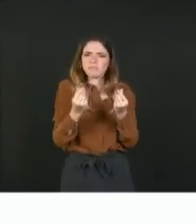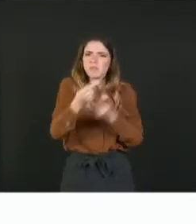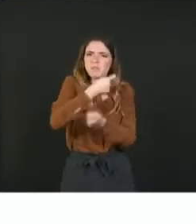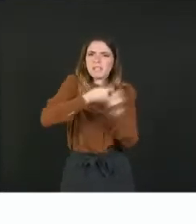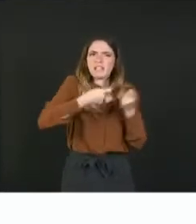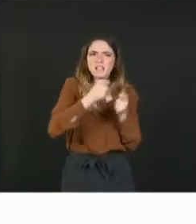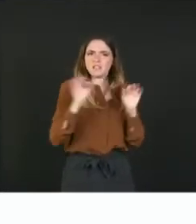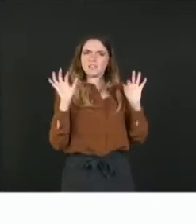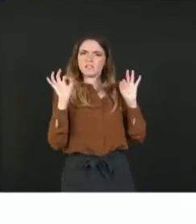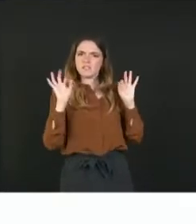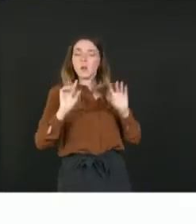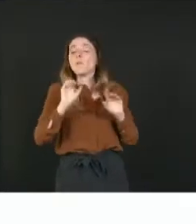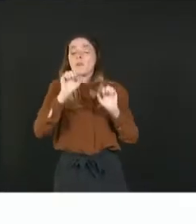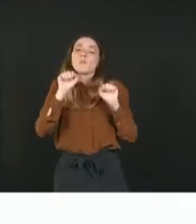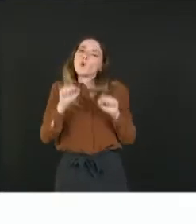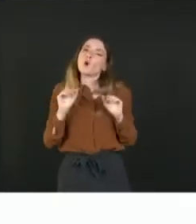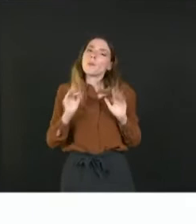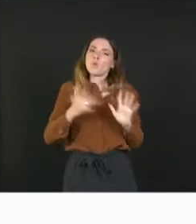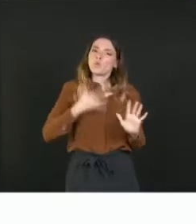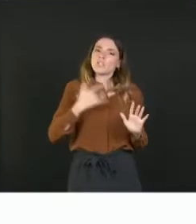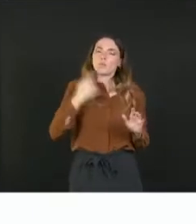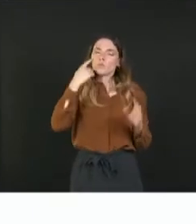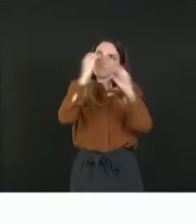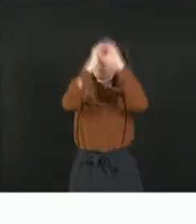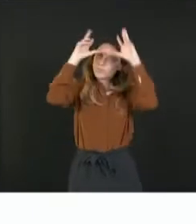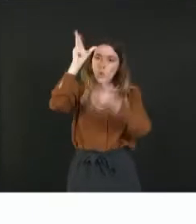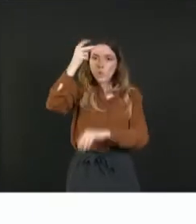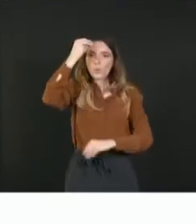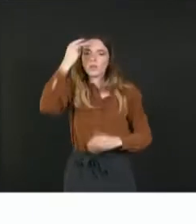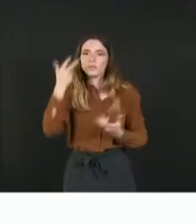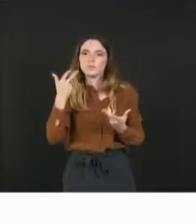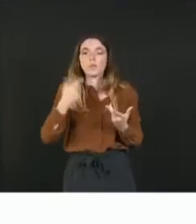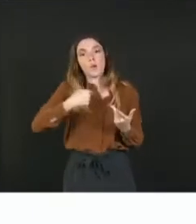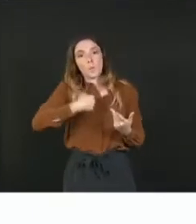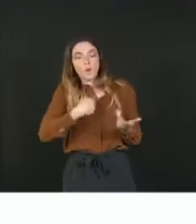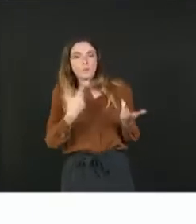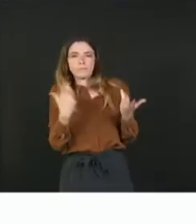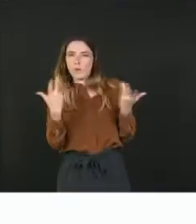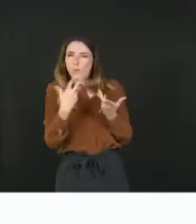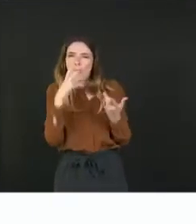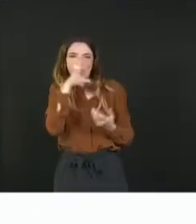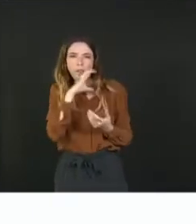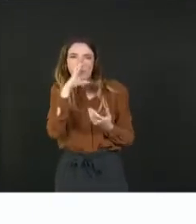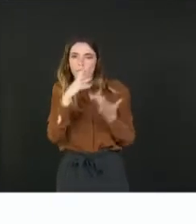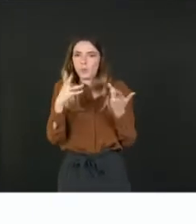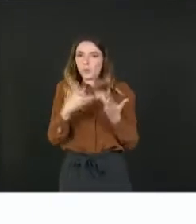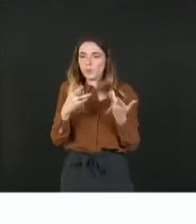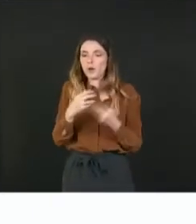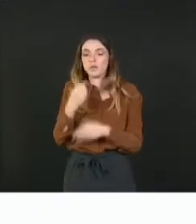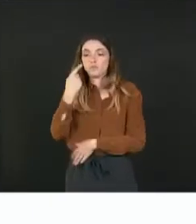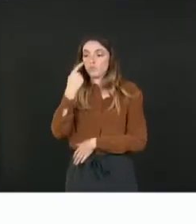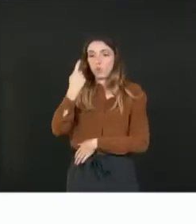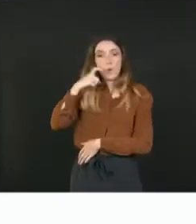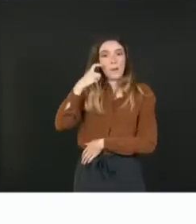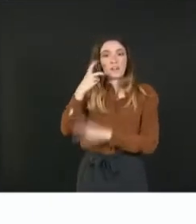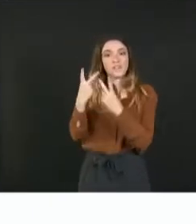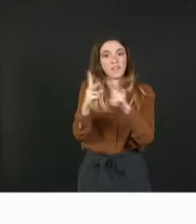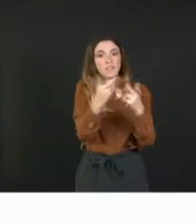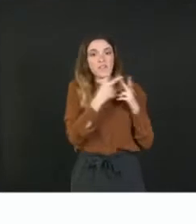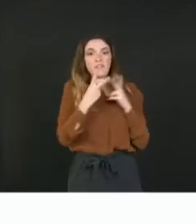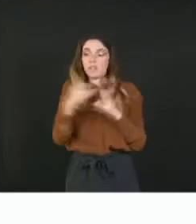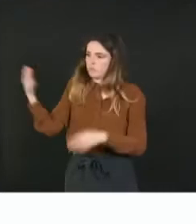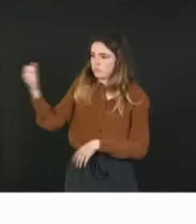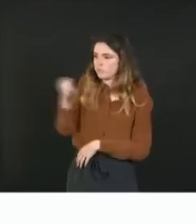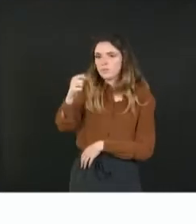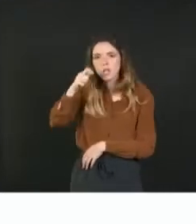concept utilitariste peut être utile, effectivement. Moi, ce qui m'intéresse, c'est que, à travers les expérimentations que réalisent les villes aujourd'hui, il y a